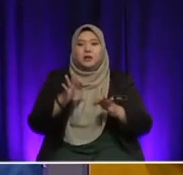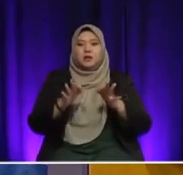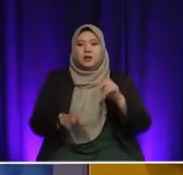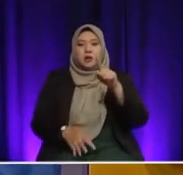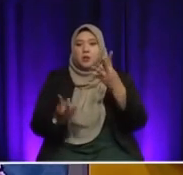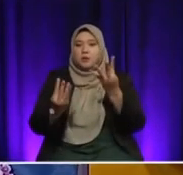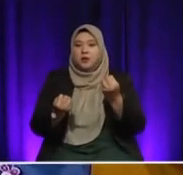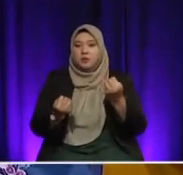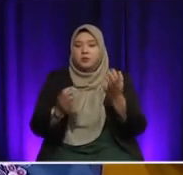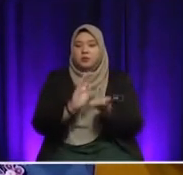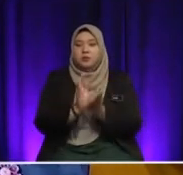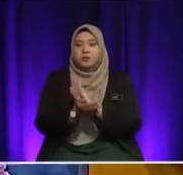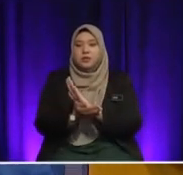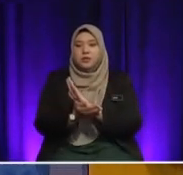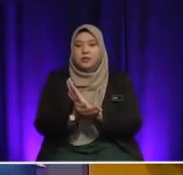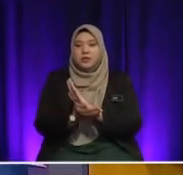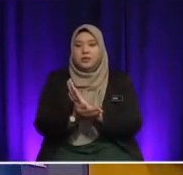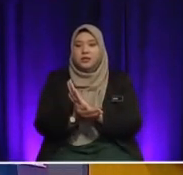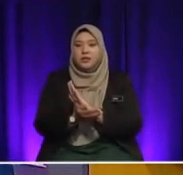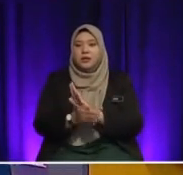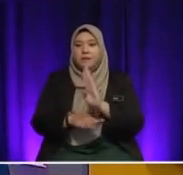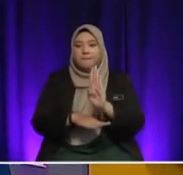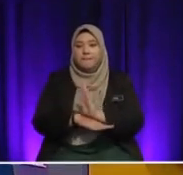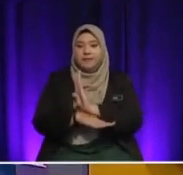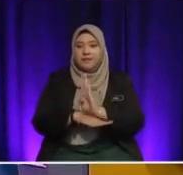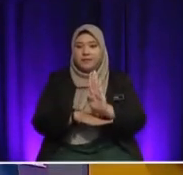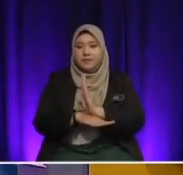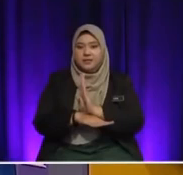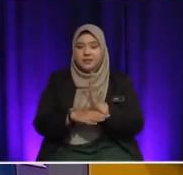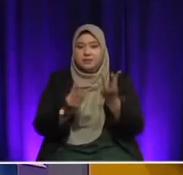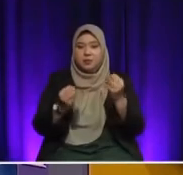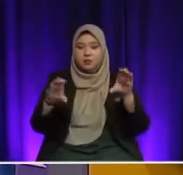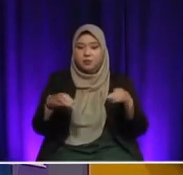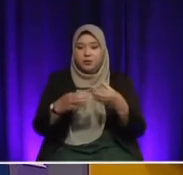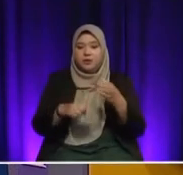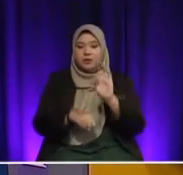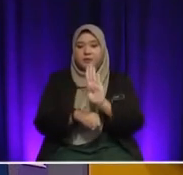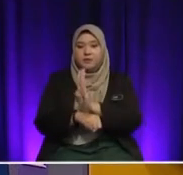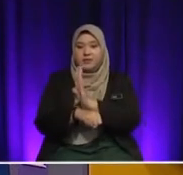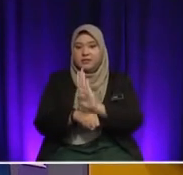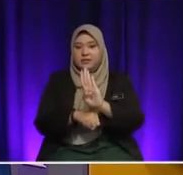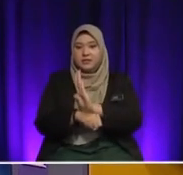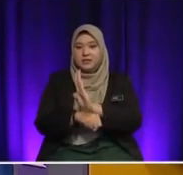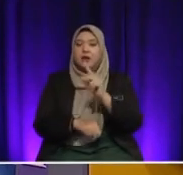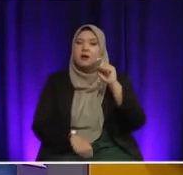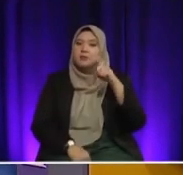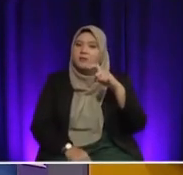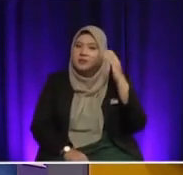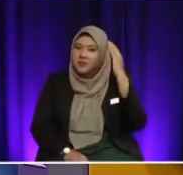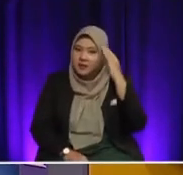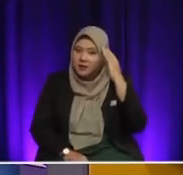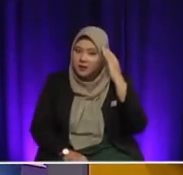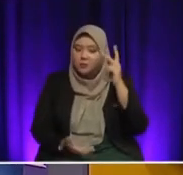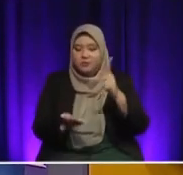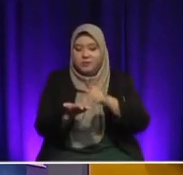berniaga. Okey. Jadi dia, mereka kena tahulah adakah kos yang mereka keluarkan ni sesuai.